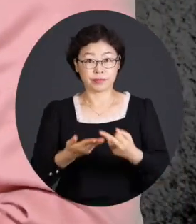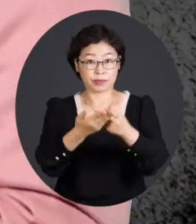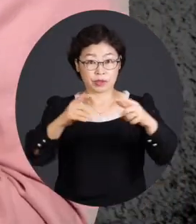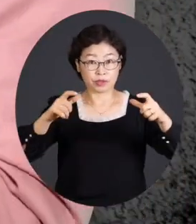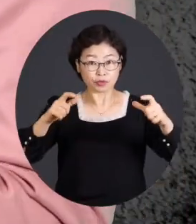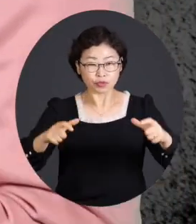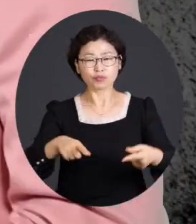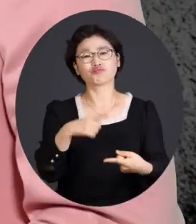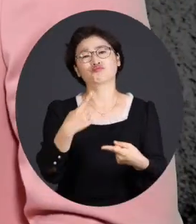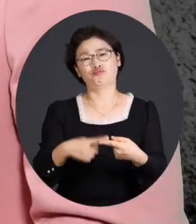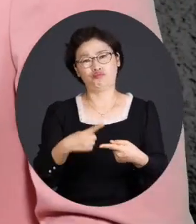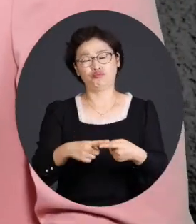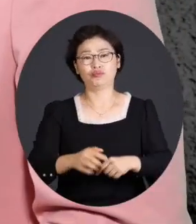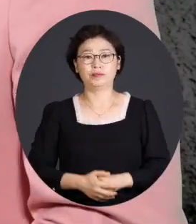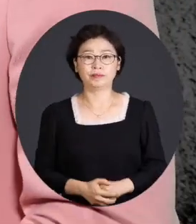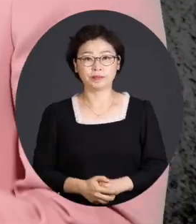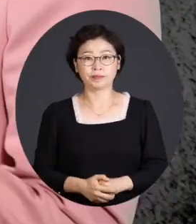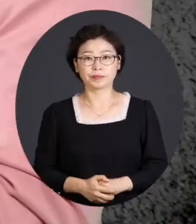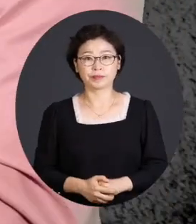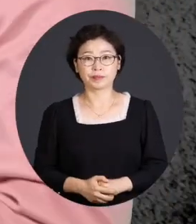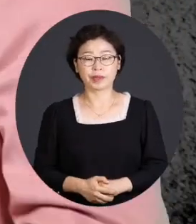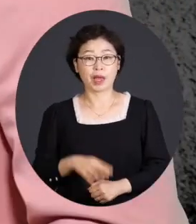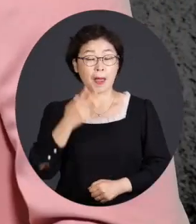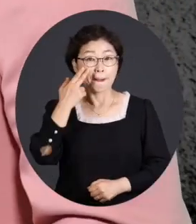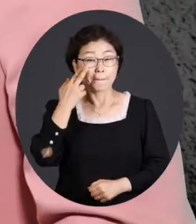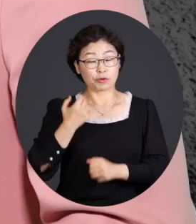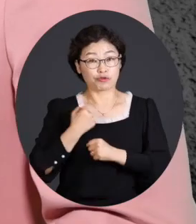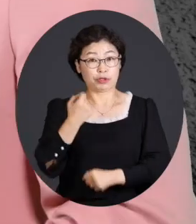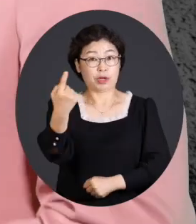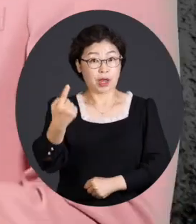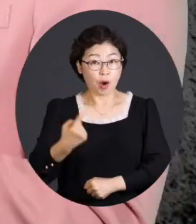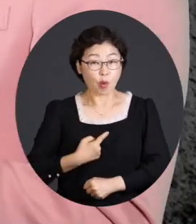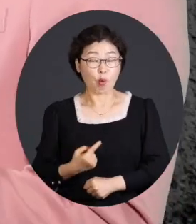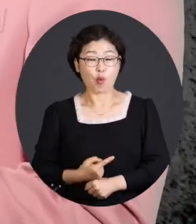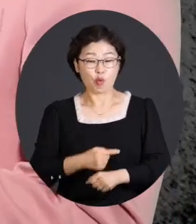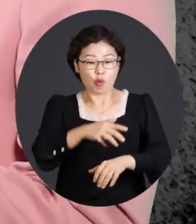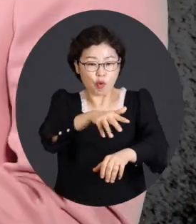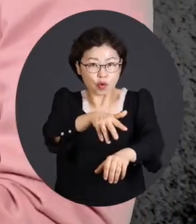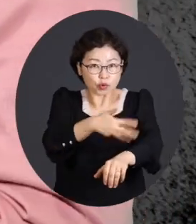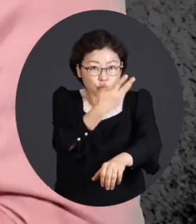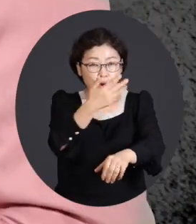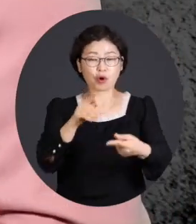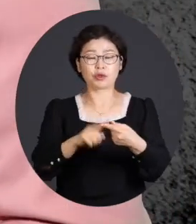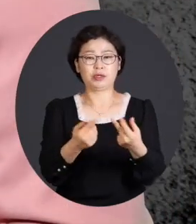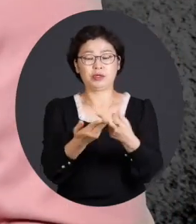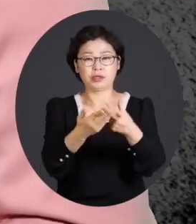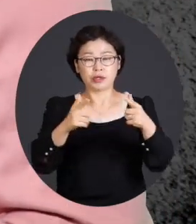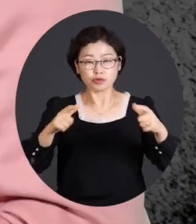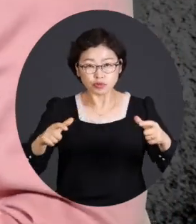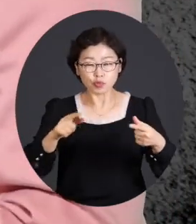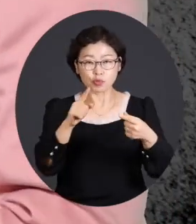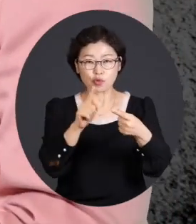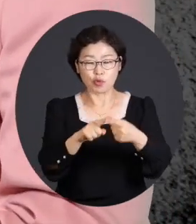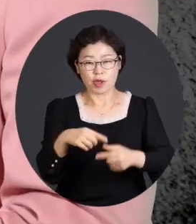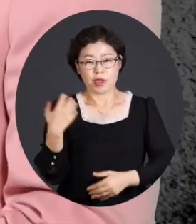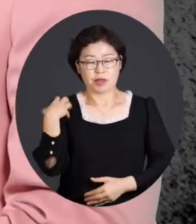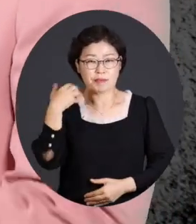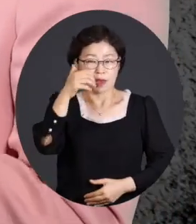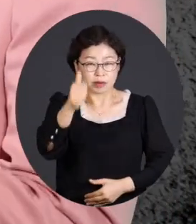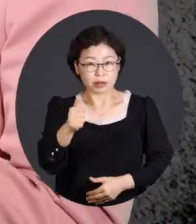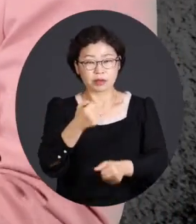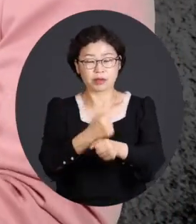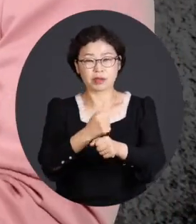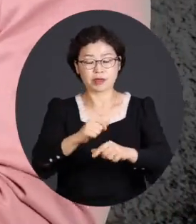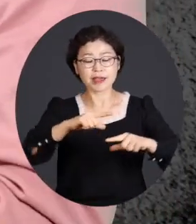제주도 역시 마찬가지였습니다. 이 미국 군대가 상륙했고요. 스타우트 소령이 제주 군정중대 지휘관으로